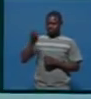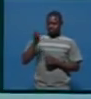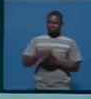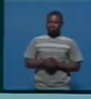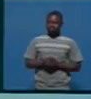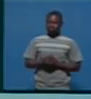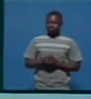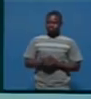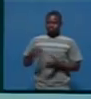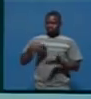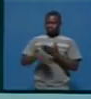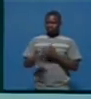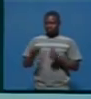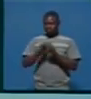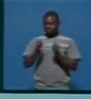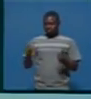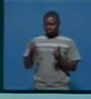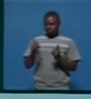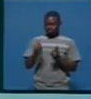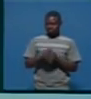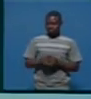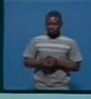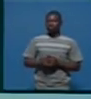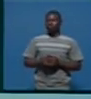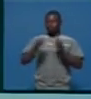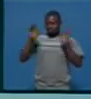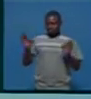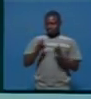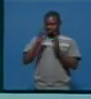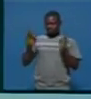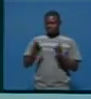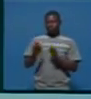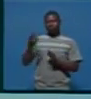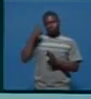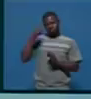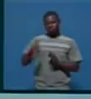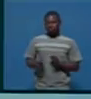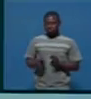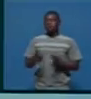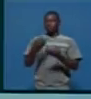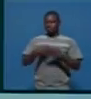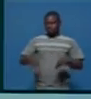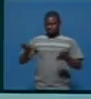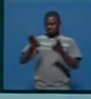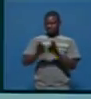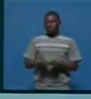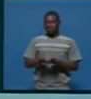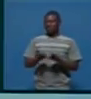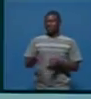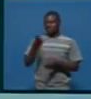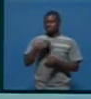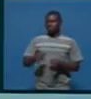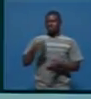Dans l'actualité verte, la foire de valorisation des déchets plastiques ouvre ses portes cette année encore pour les